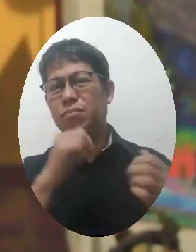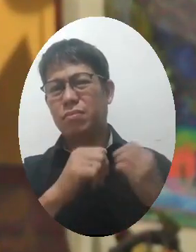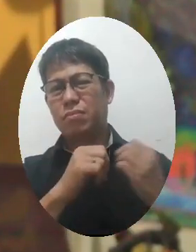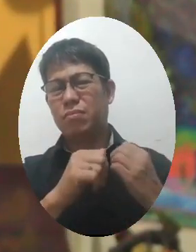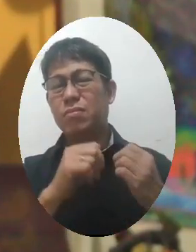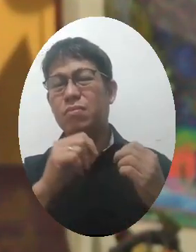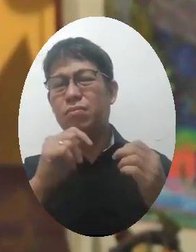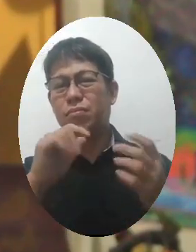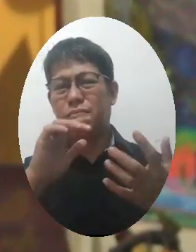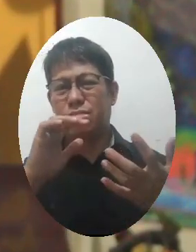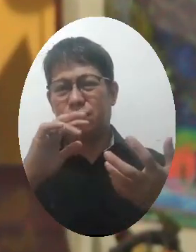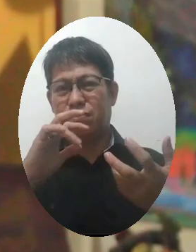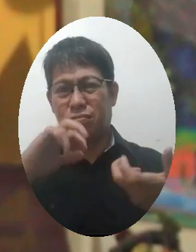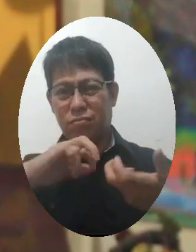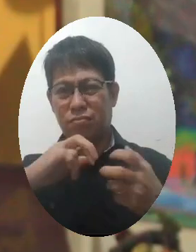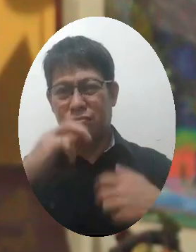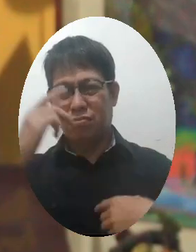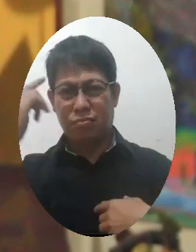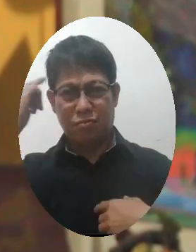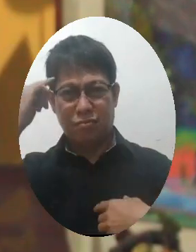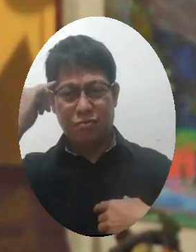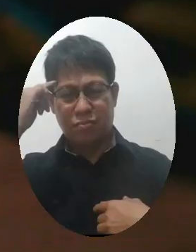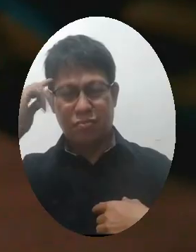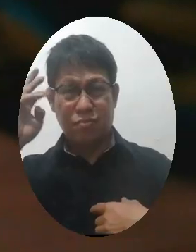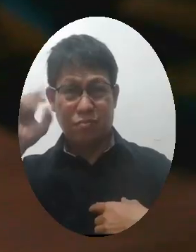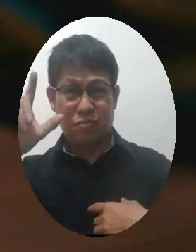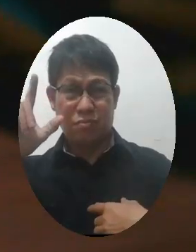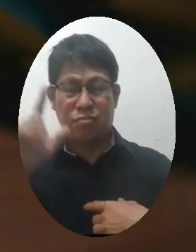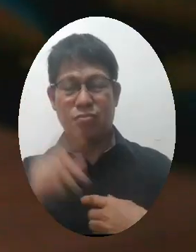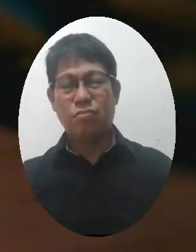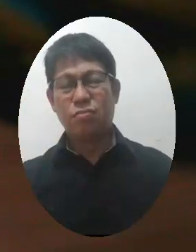pangunahing neurological o genetic disorder.